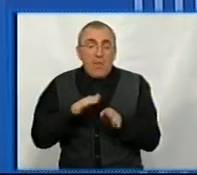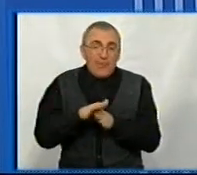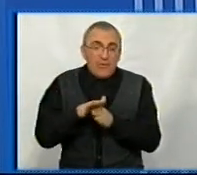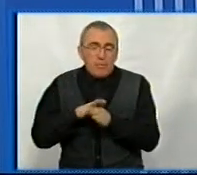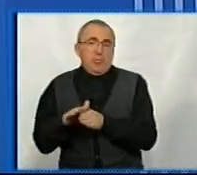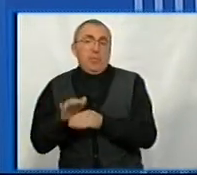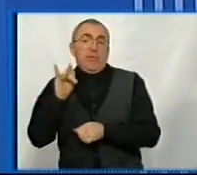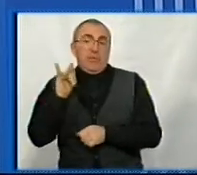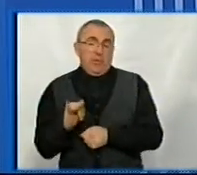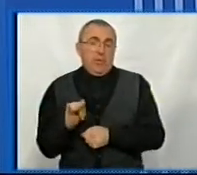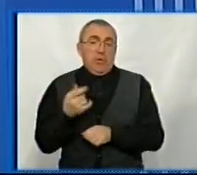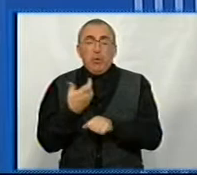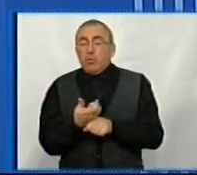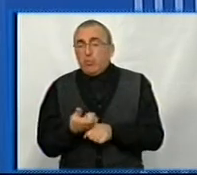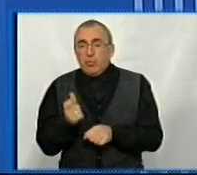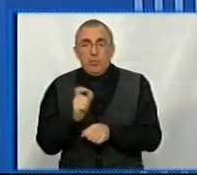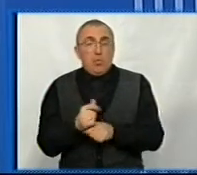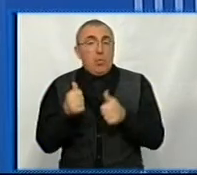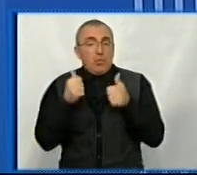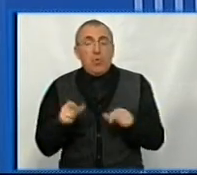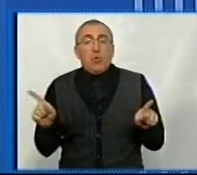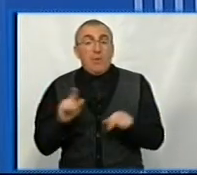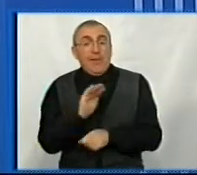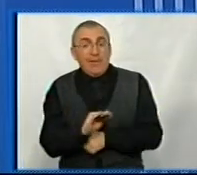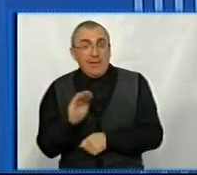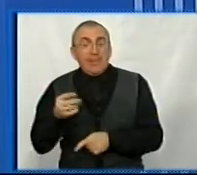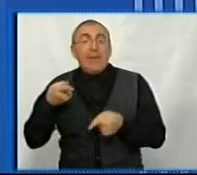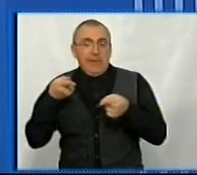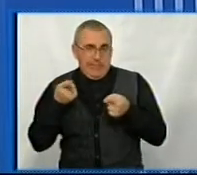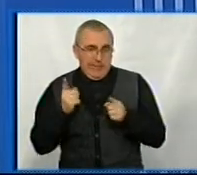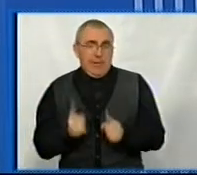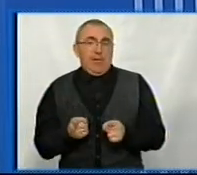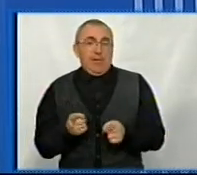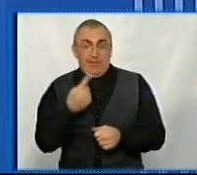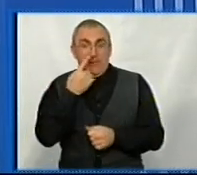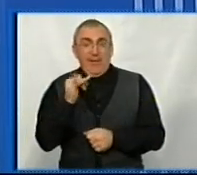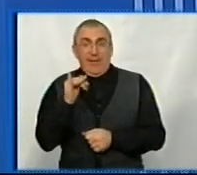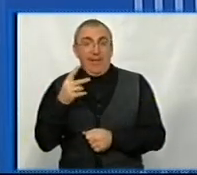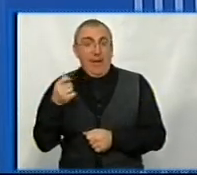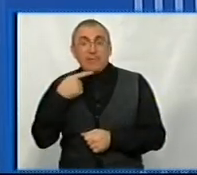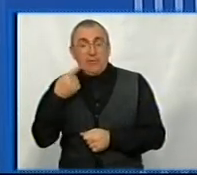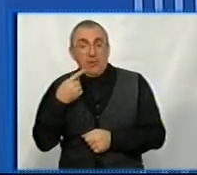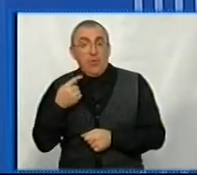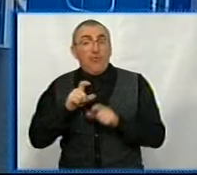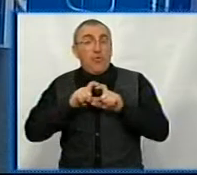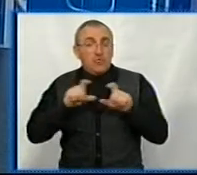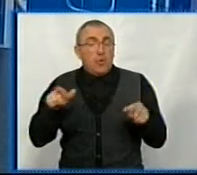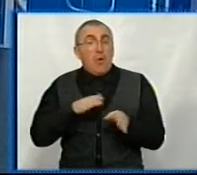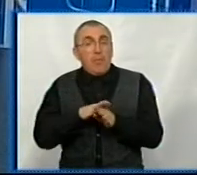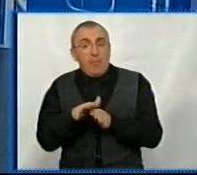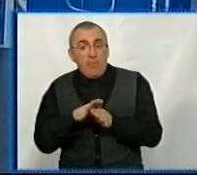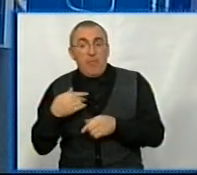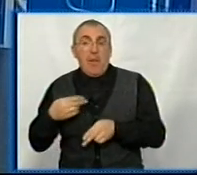відбувається. І дуже добре, що діти дійсно, як тільки що Інга сказала, що в школах проводять, і